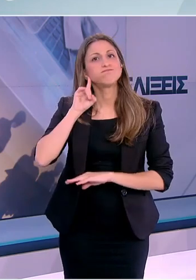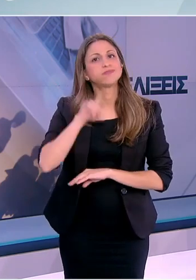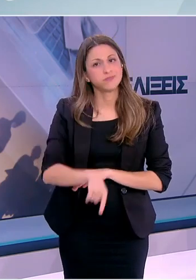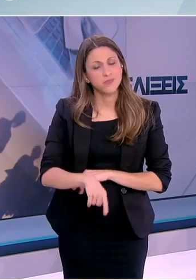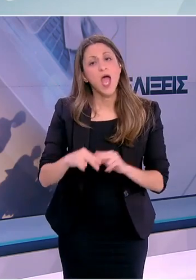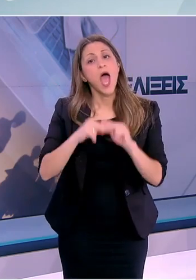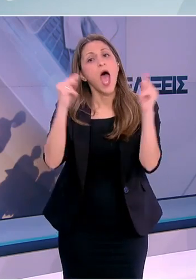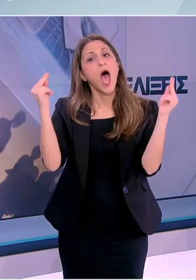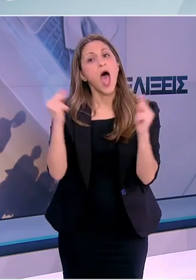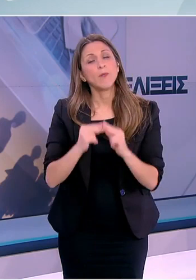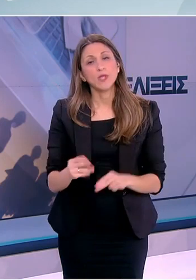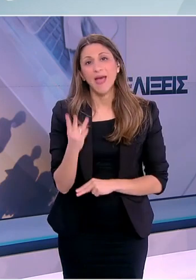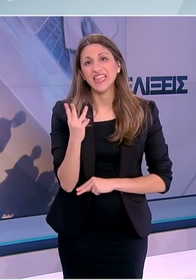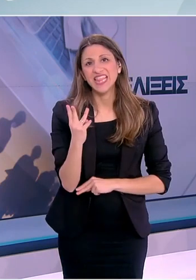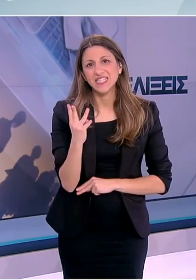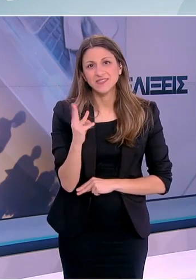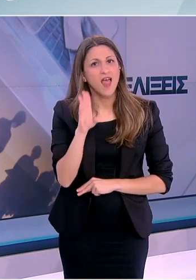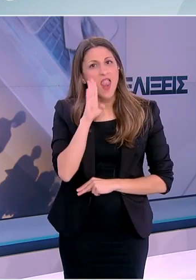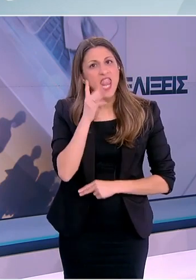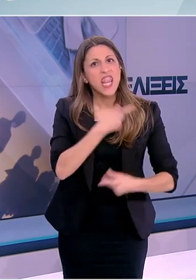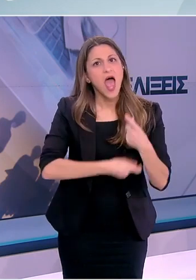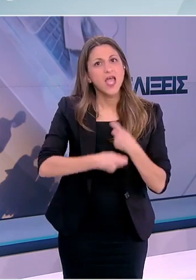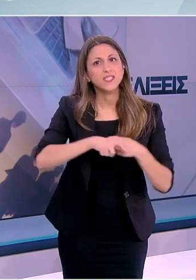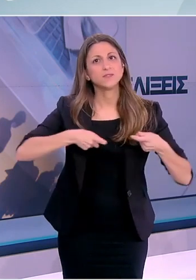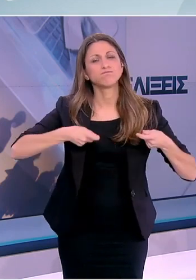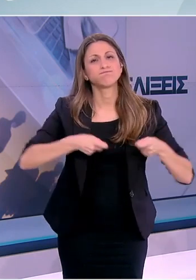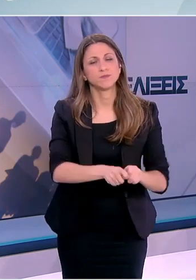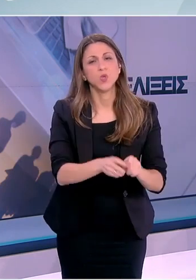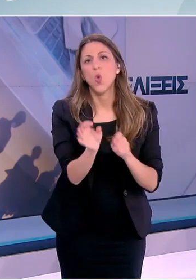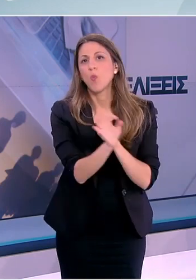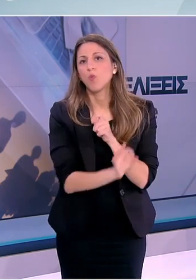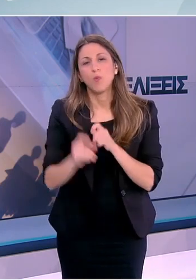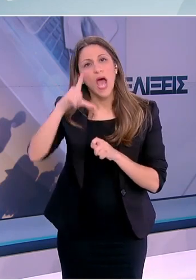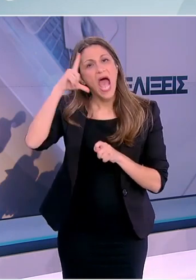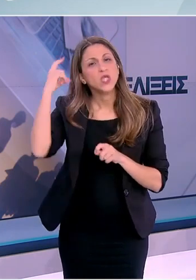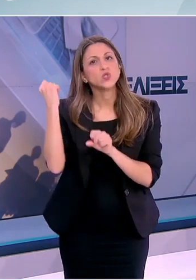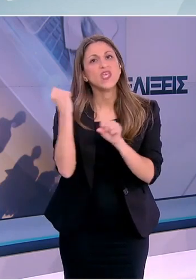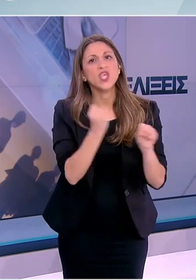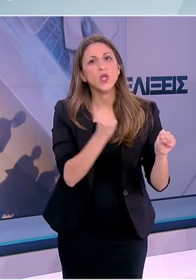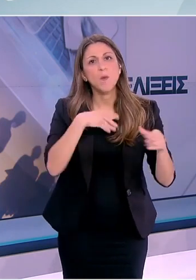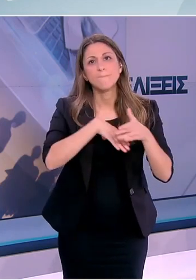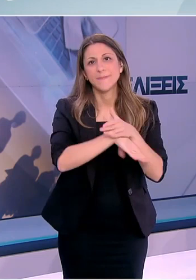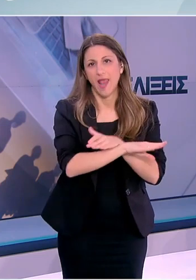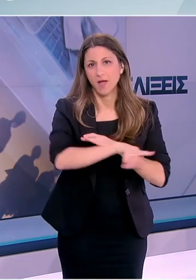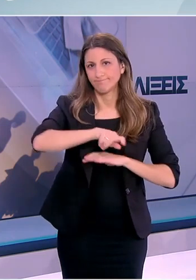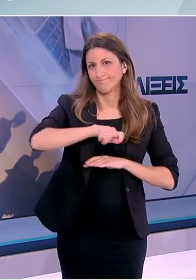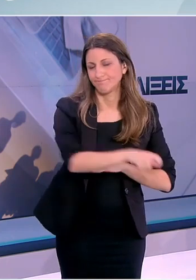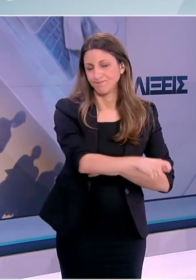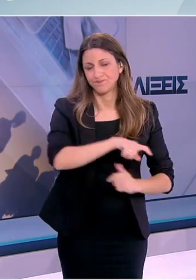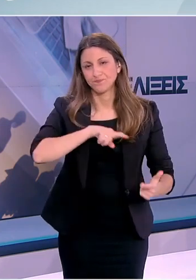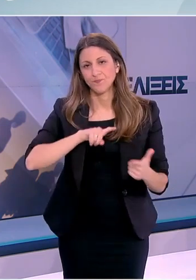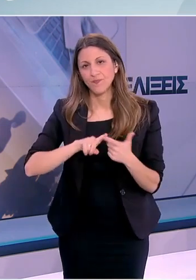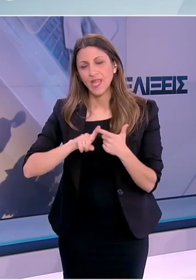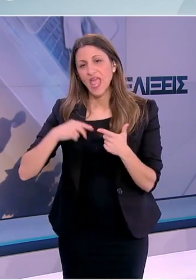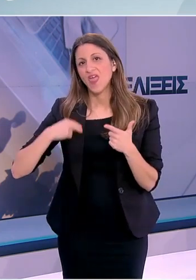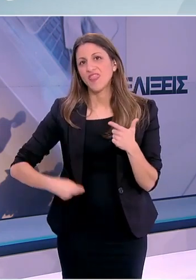τη λειτουργία τριών λαϊκών αγορών. Πρόκειται για τη Λαϊκή Αγορά επί της Οδού Γεωργίου Θεοτόκη στον Πειραιά, τη Λαϊκή Αγορά